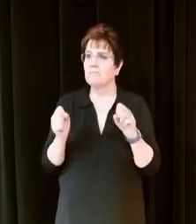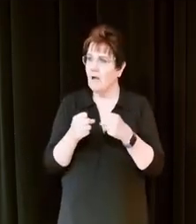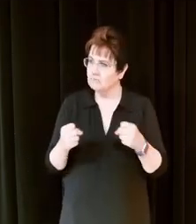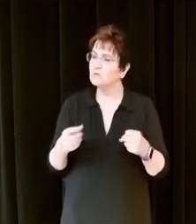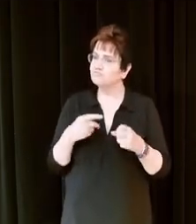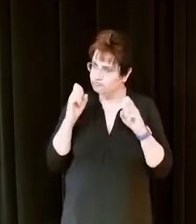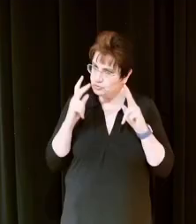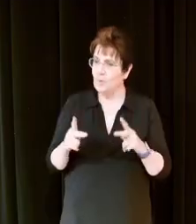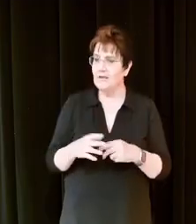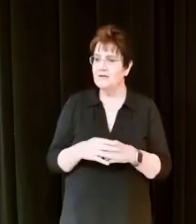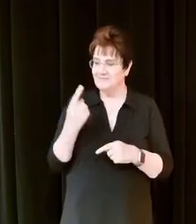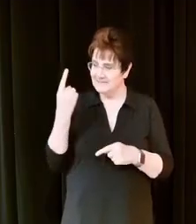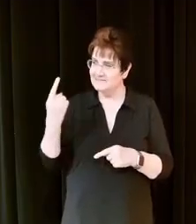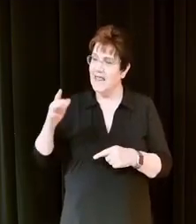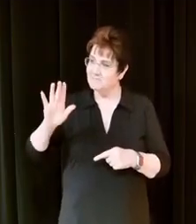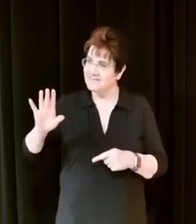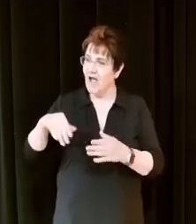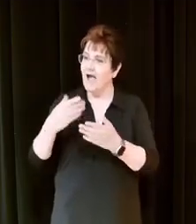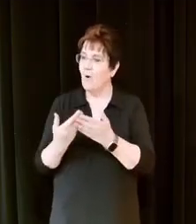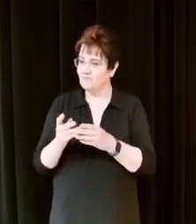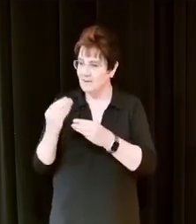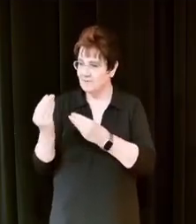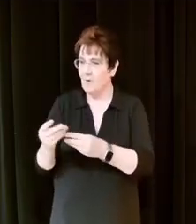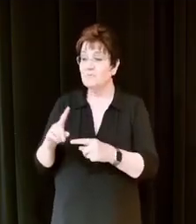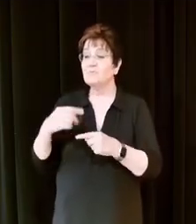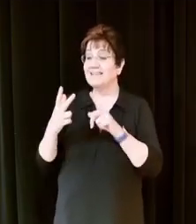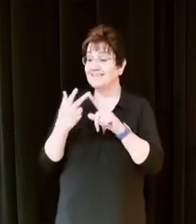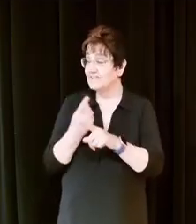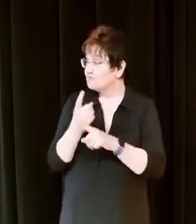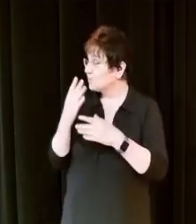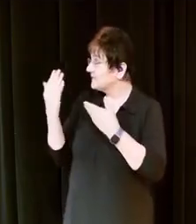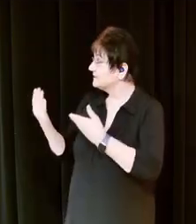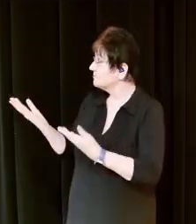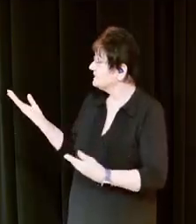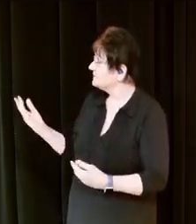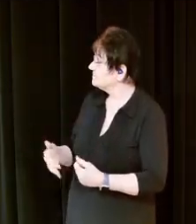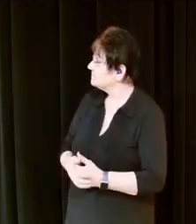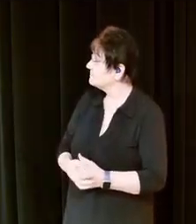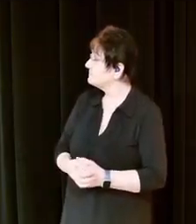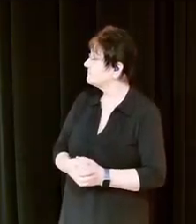ihr Selbstauftrag. Und dann ist dieses Bild entstanden.